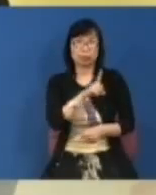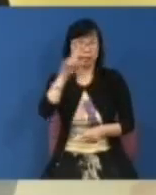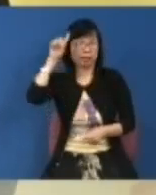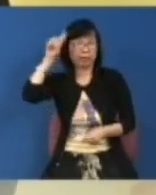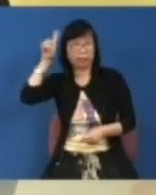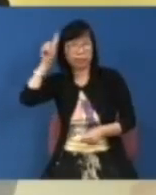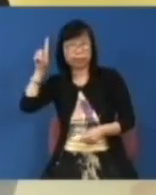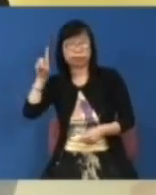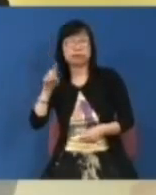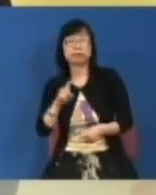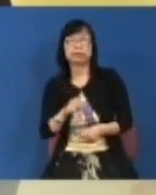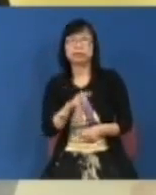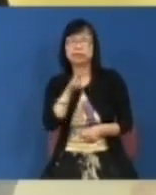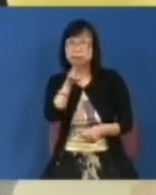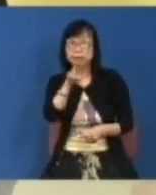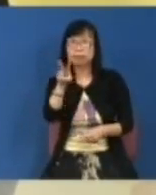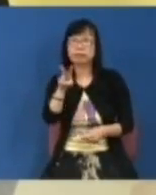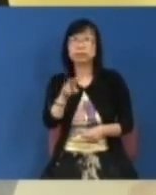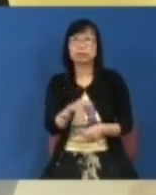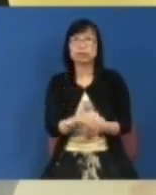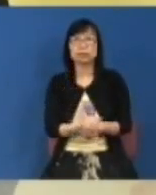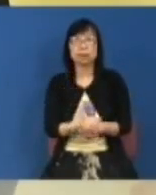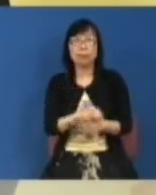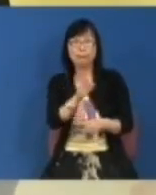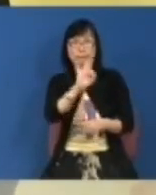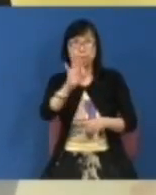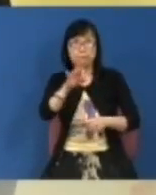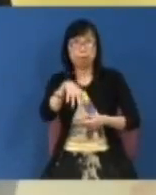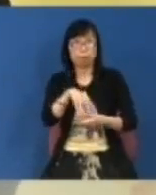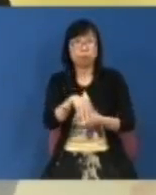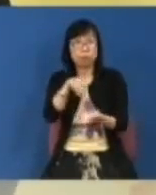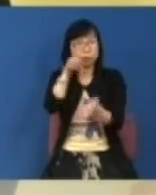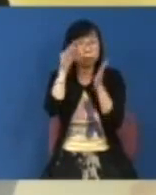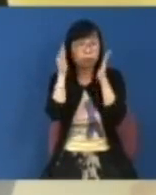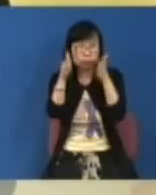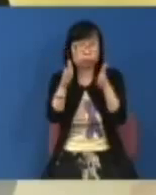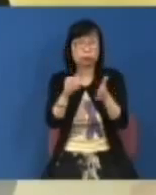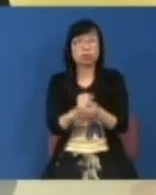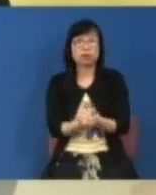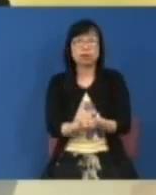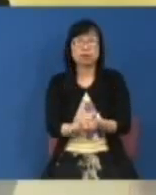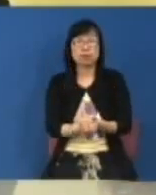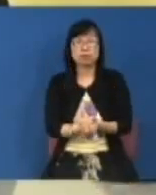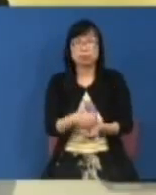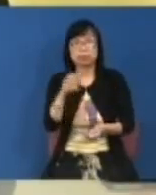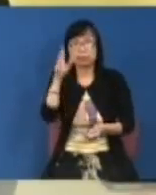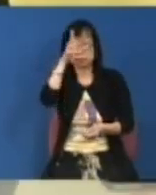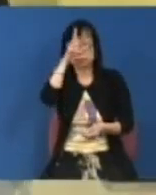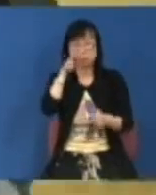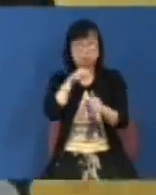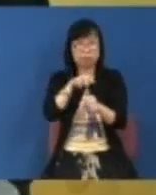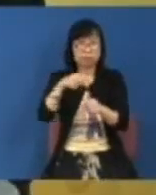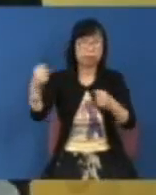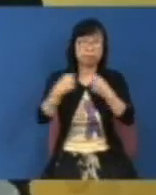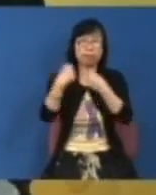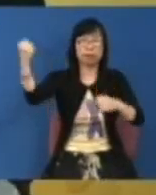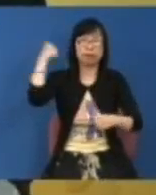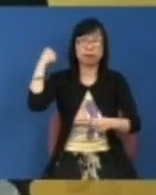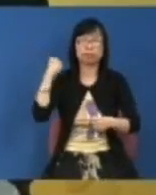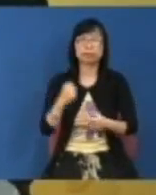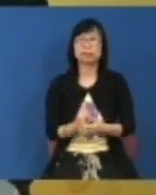會見到嘅一啲不受制約而猛烈嘅力量，當作一種政治暴力係完全係錯 的。啱係，其實兩個， 因為你